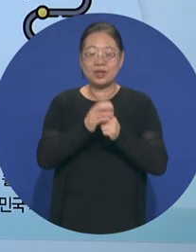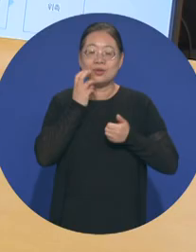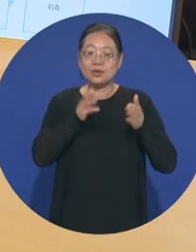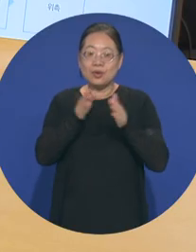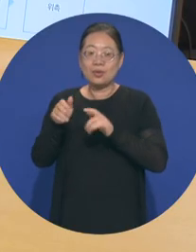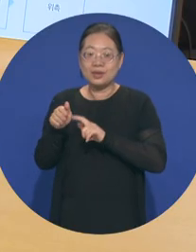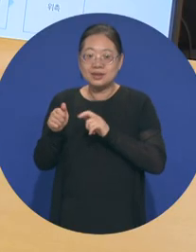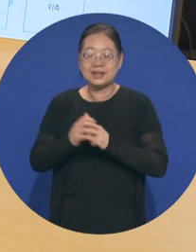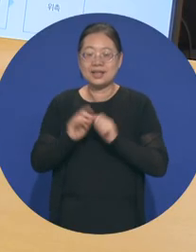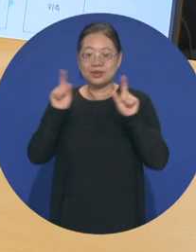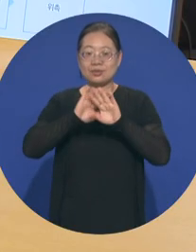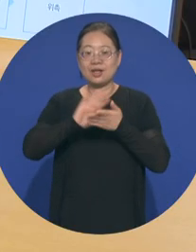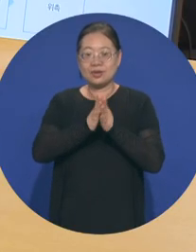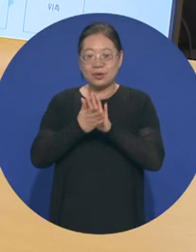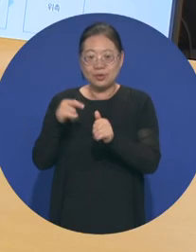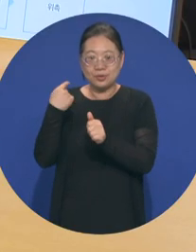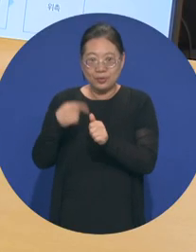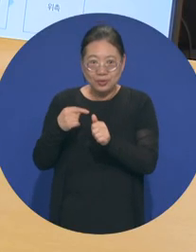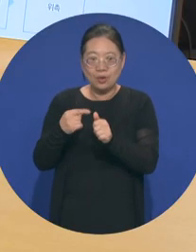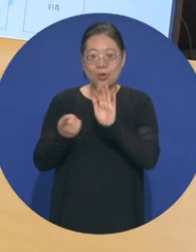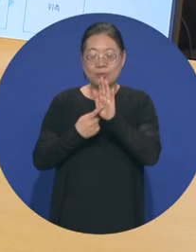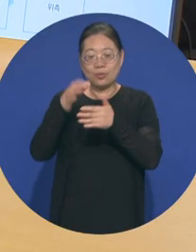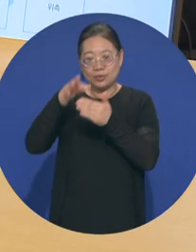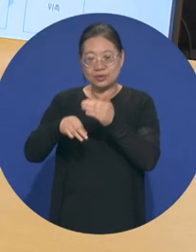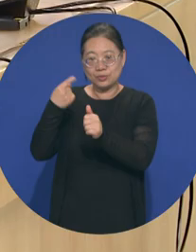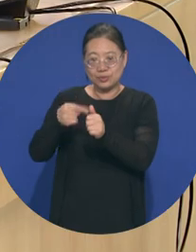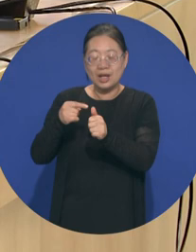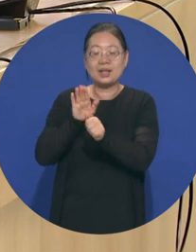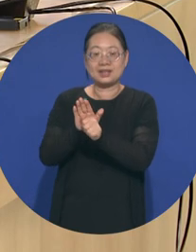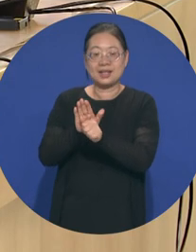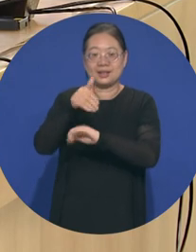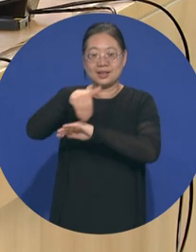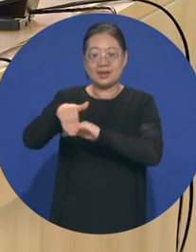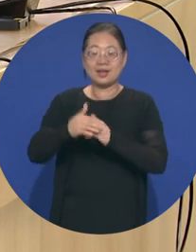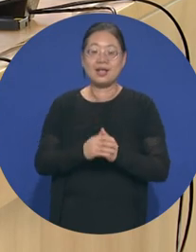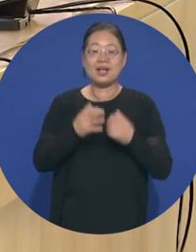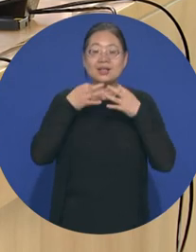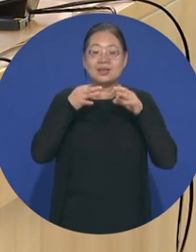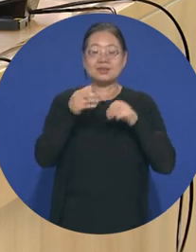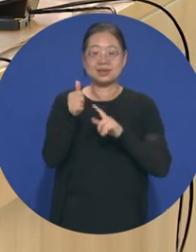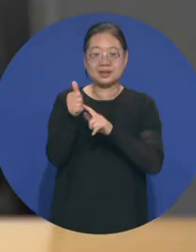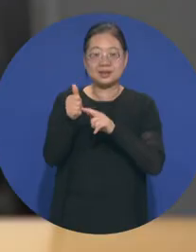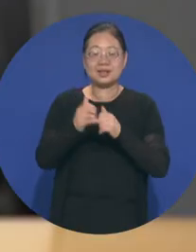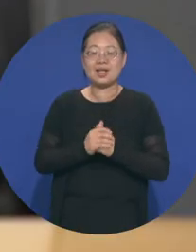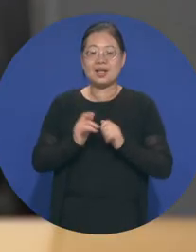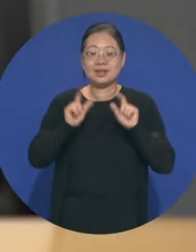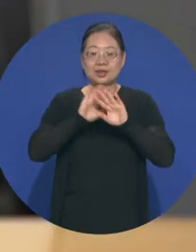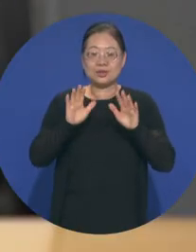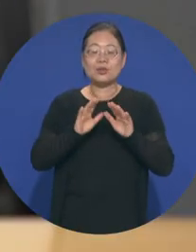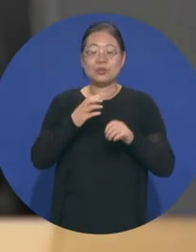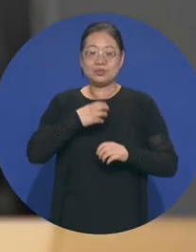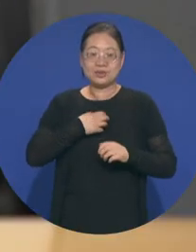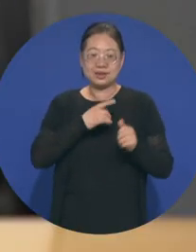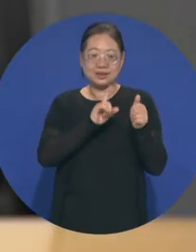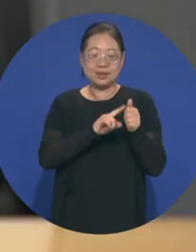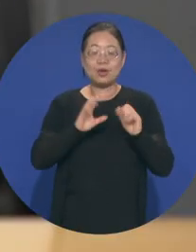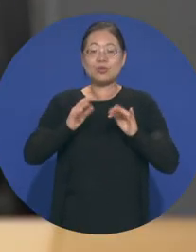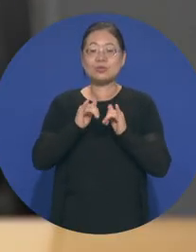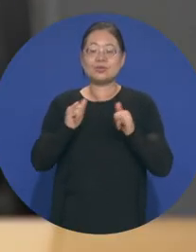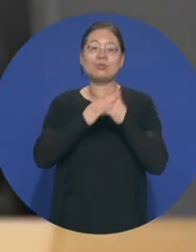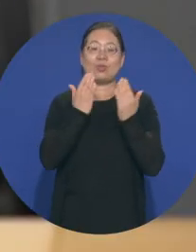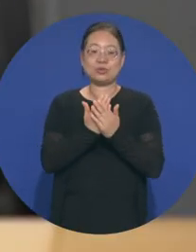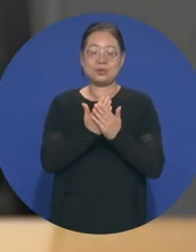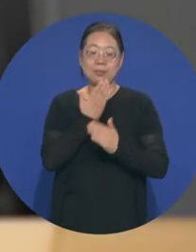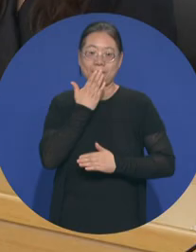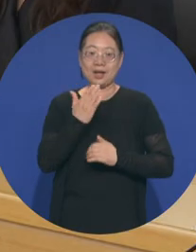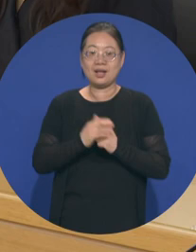기후변화 교육 홍보콘텐츠 개발 등을 지원할 계획입니다 협약식에서 김동현 지사는 기후위기 당